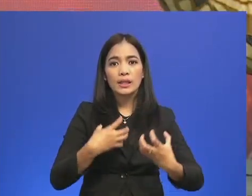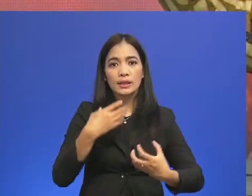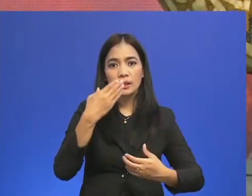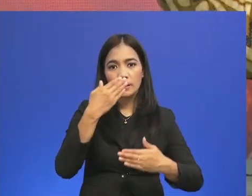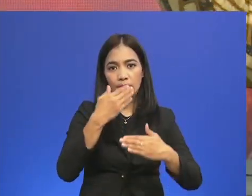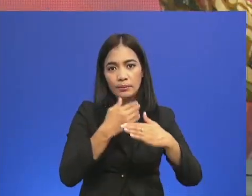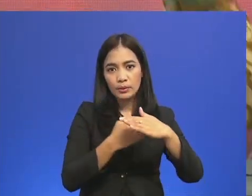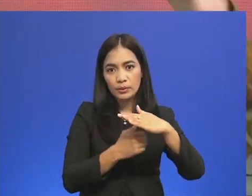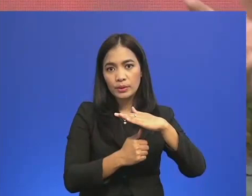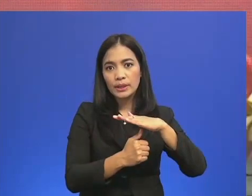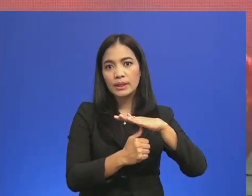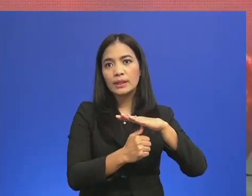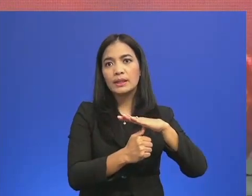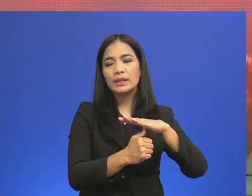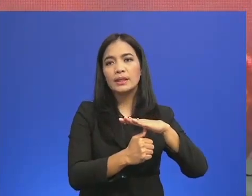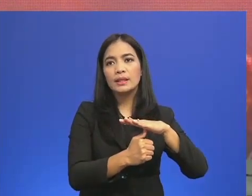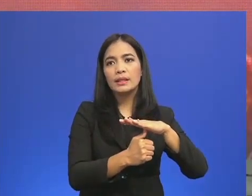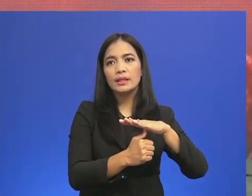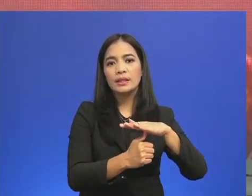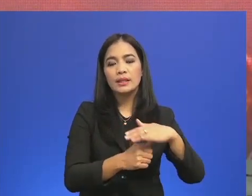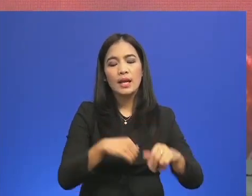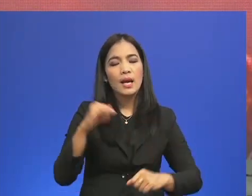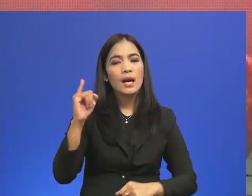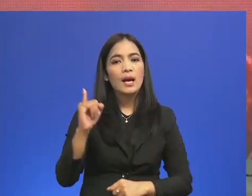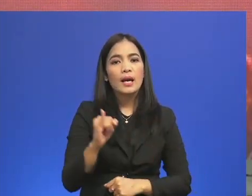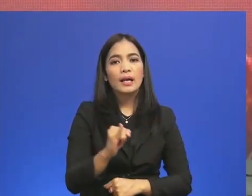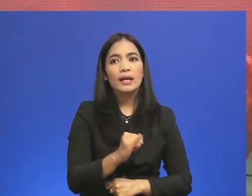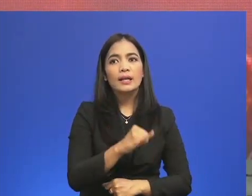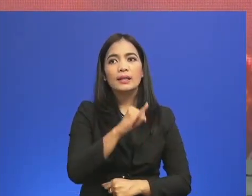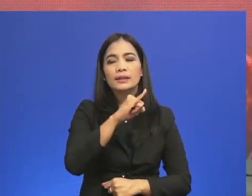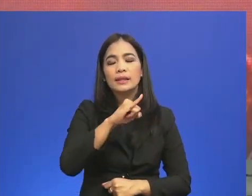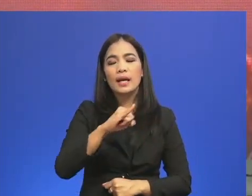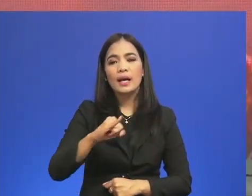dosa tersembunyi,